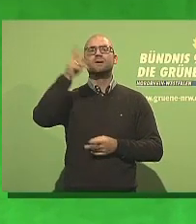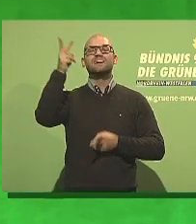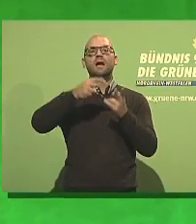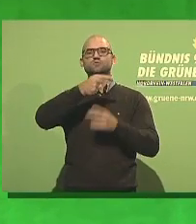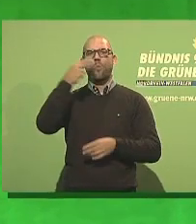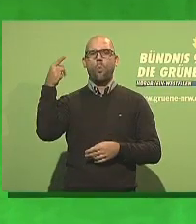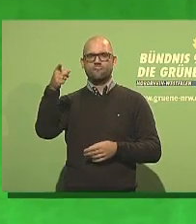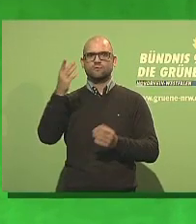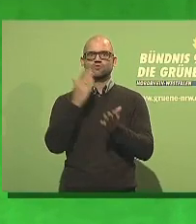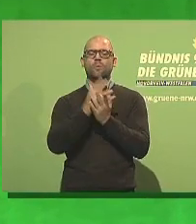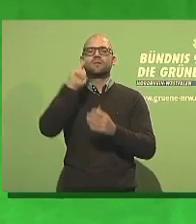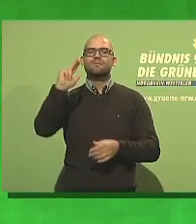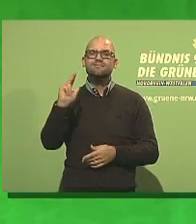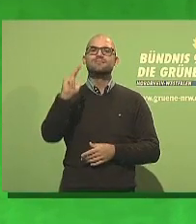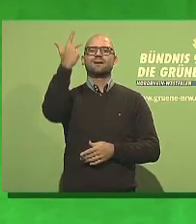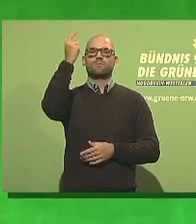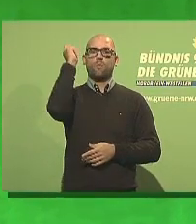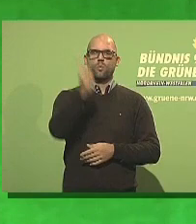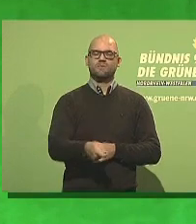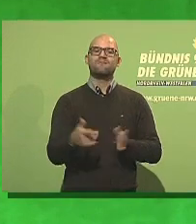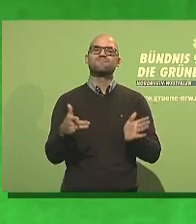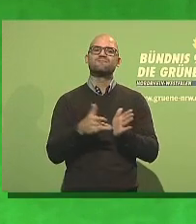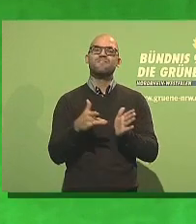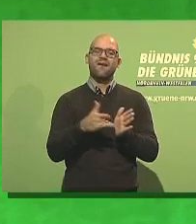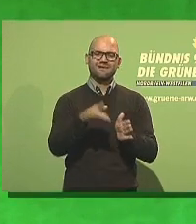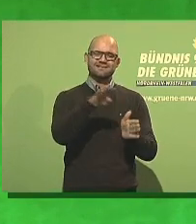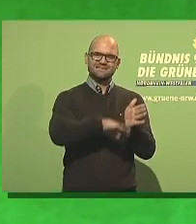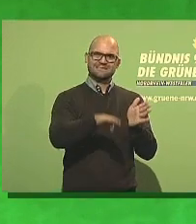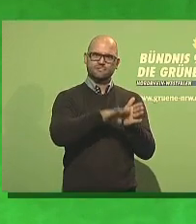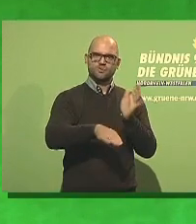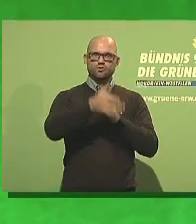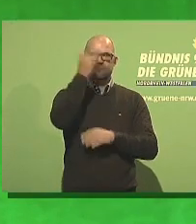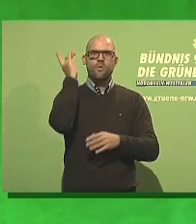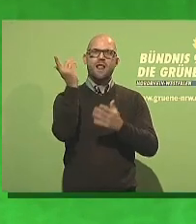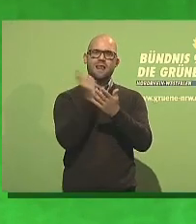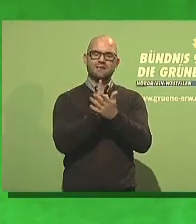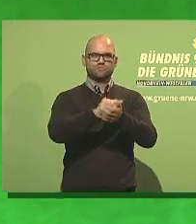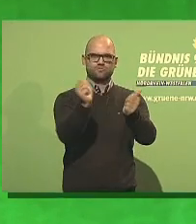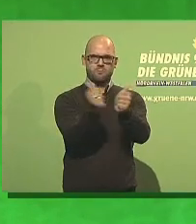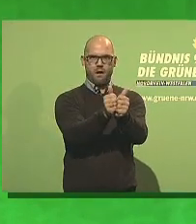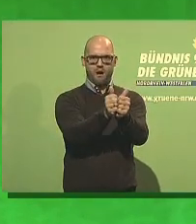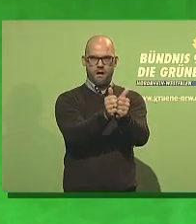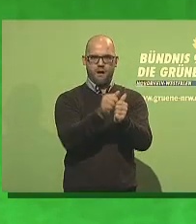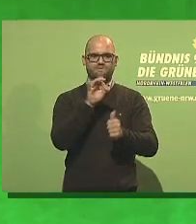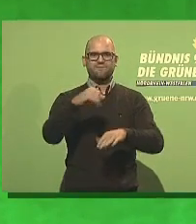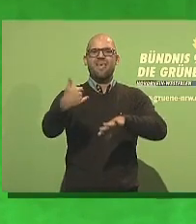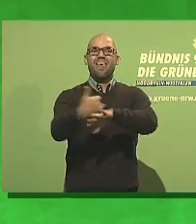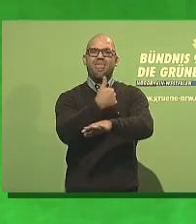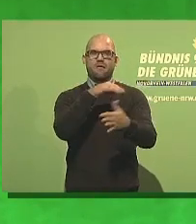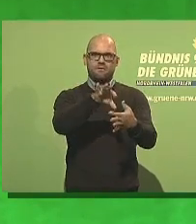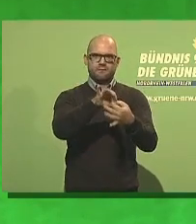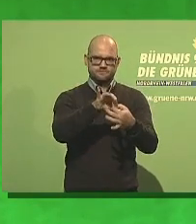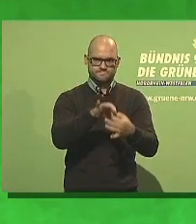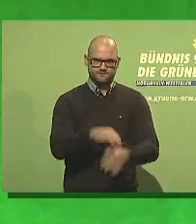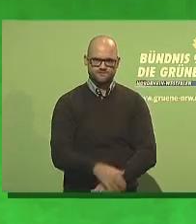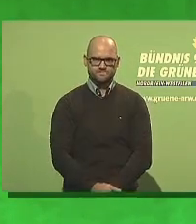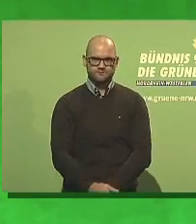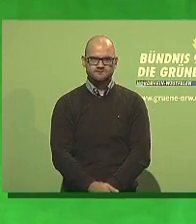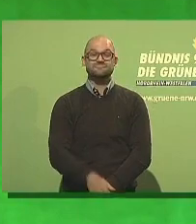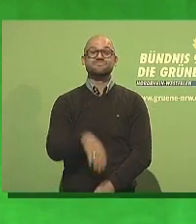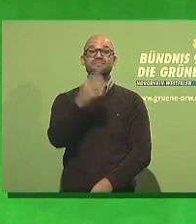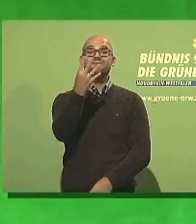Mal verurteilt wegen der Diskriminierung schwuler und lesbischer Paare gegenüber der Ehe. Viermal schon